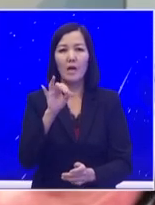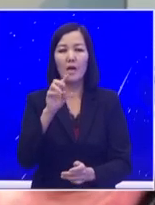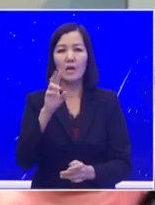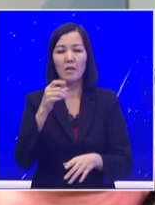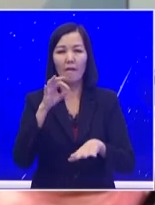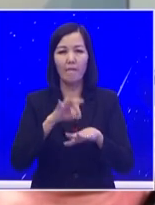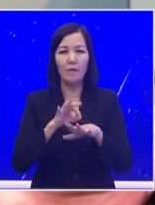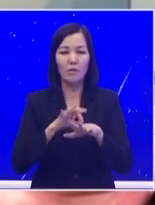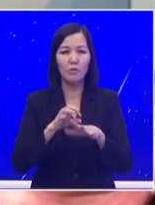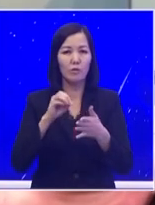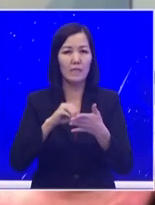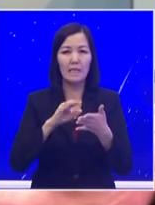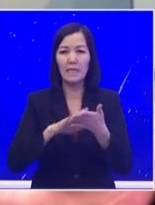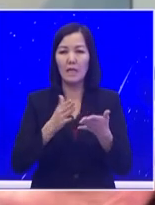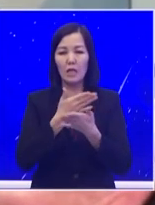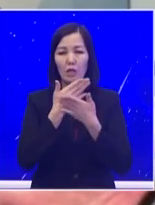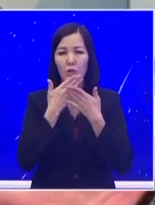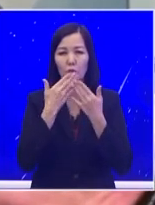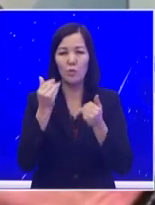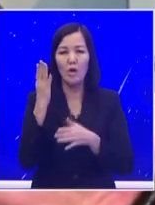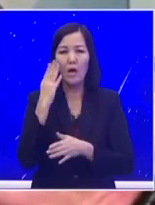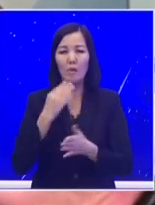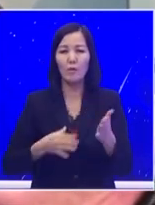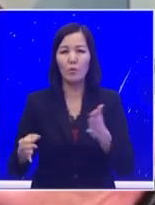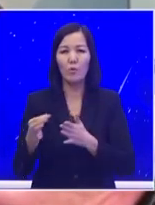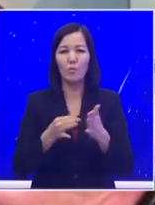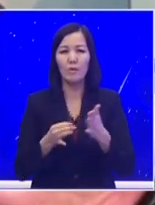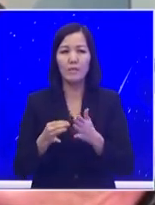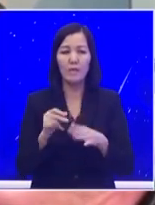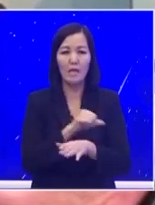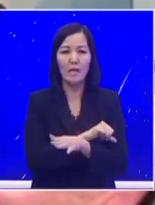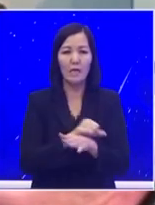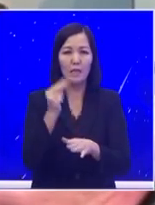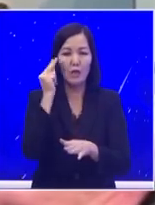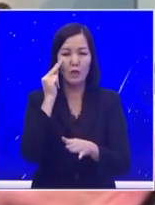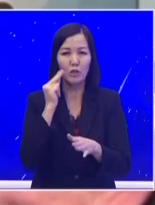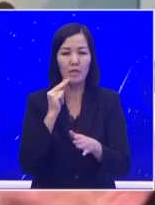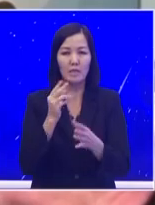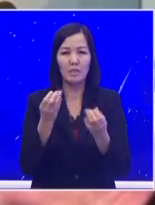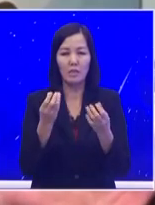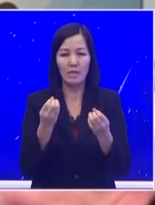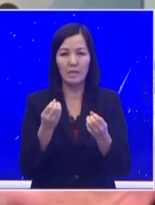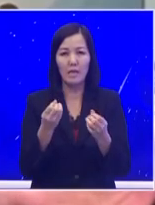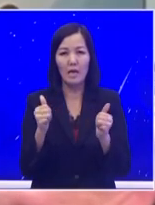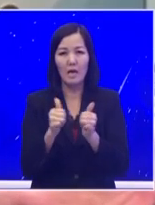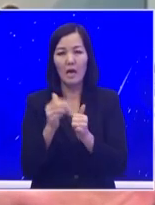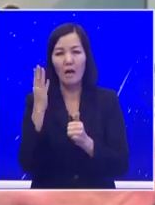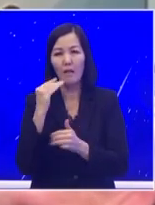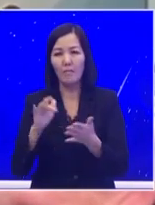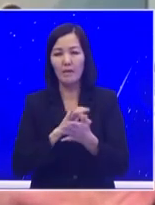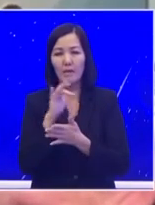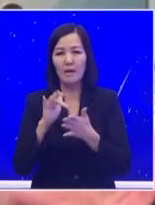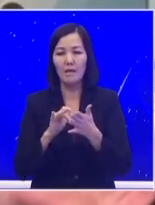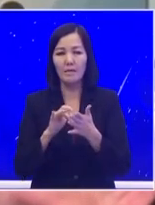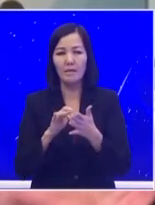жоқ, бірақ Алматы облысы қолайсыз аймақта тұр. Бір жағымыздан Қытай шекарасы болса, бір жағынан тығыз мегаполис Алматы